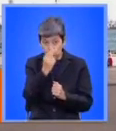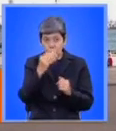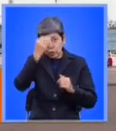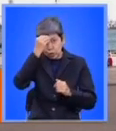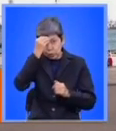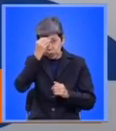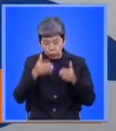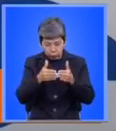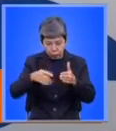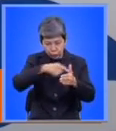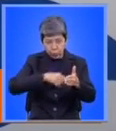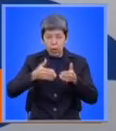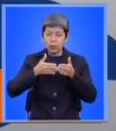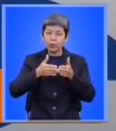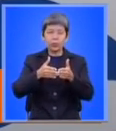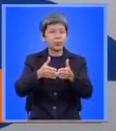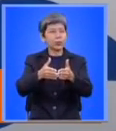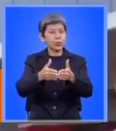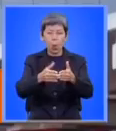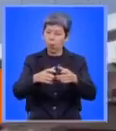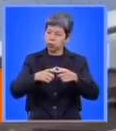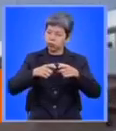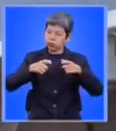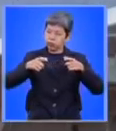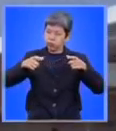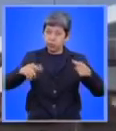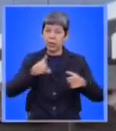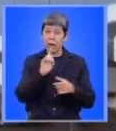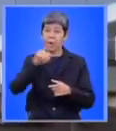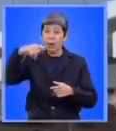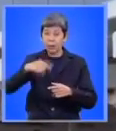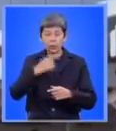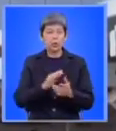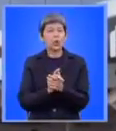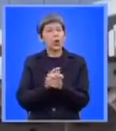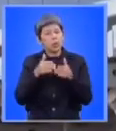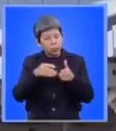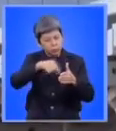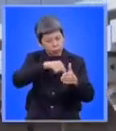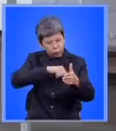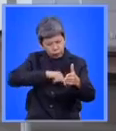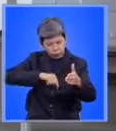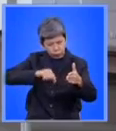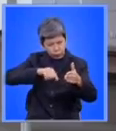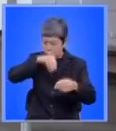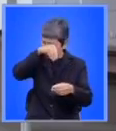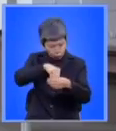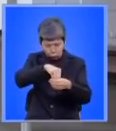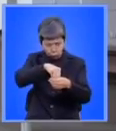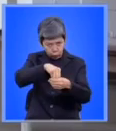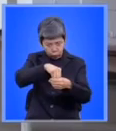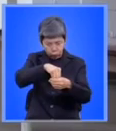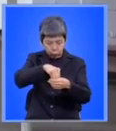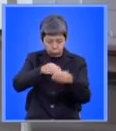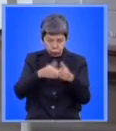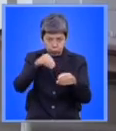นกันบ้างครับเรือสำราญลำนี้แหละครับ Diamond Princess นะครับโอ้เหล่าบรรดาผู้โดยสารลูกเรือเนี่ยถูกกักตัวอยู่นะครับ